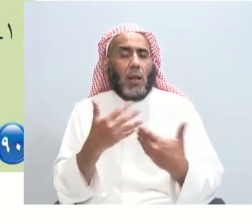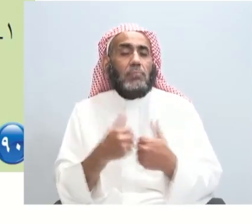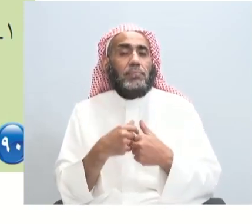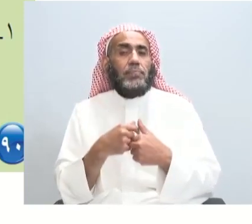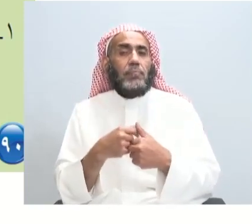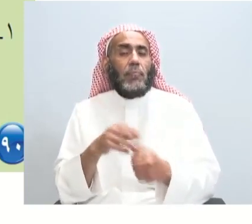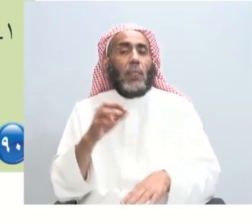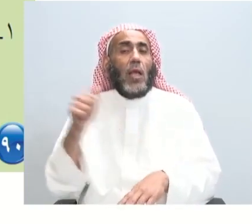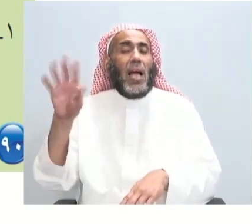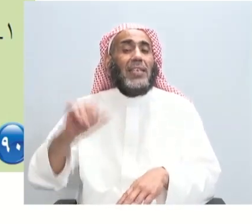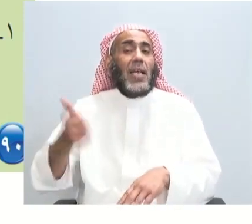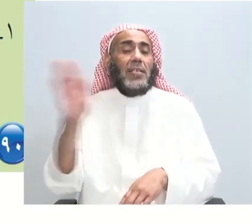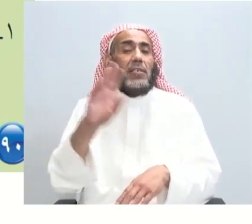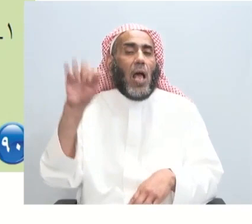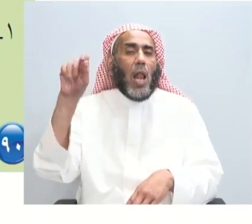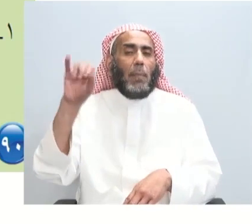أساس البلاغة